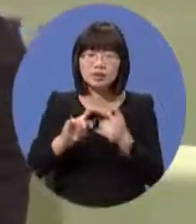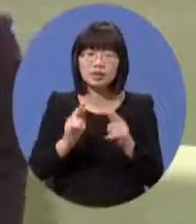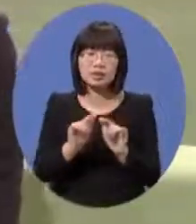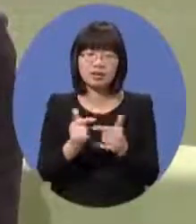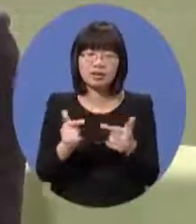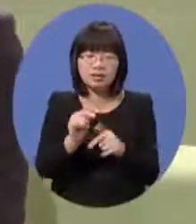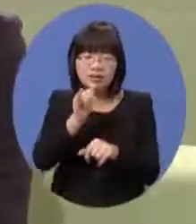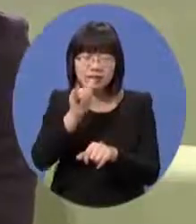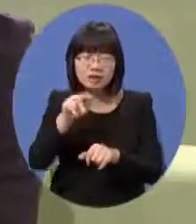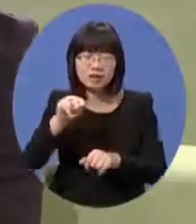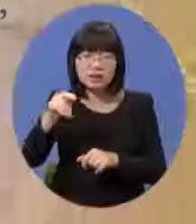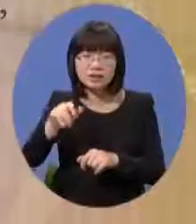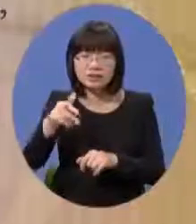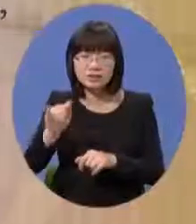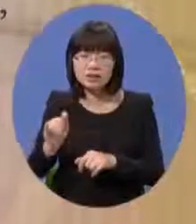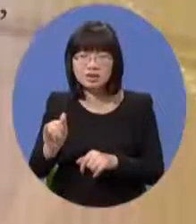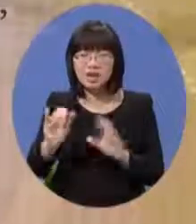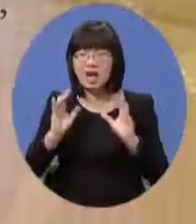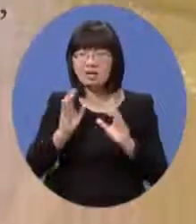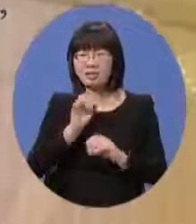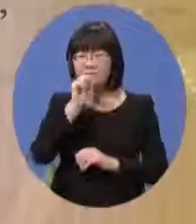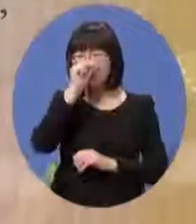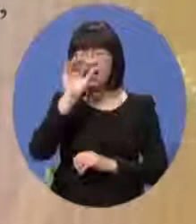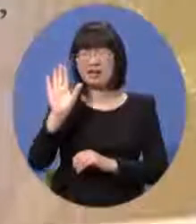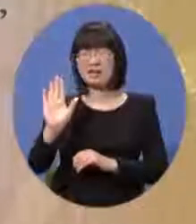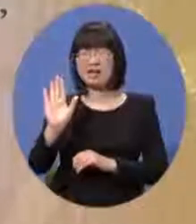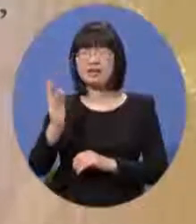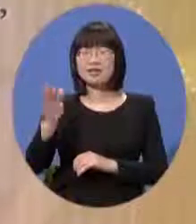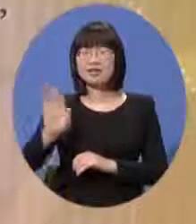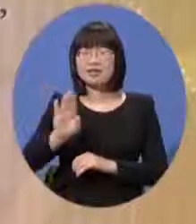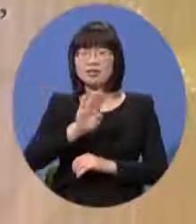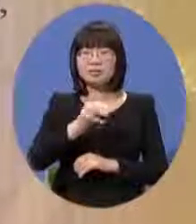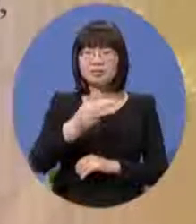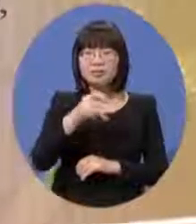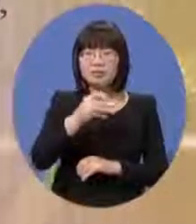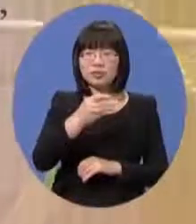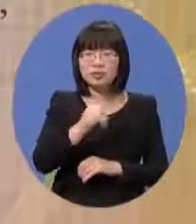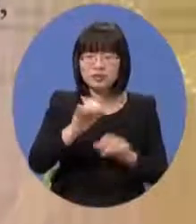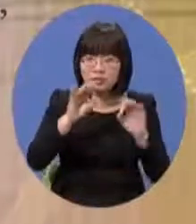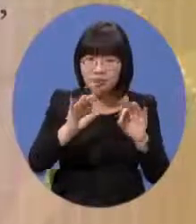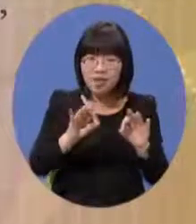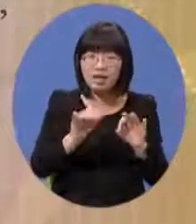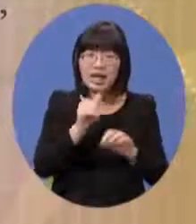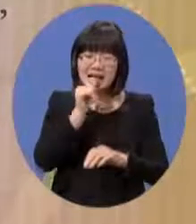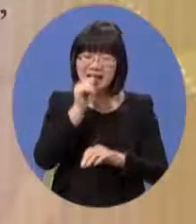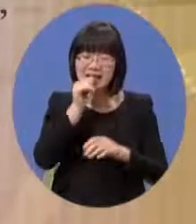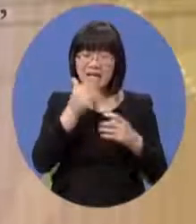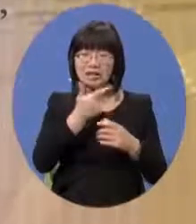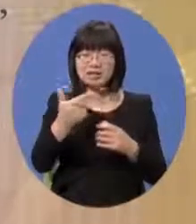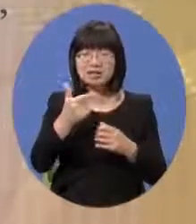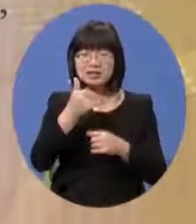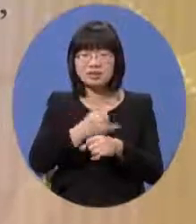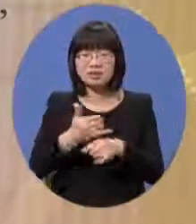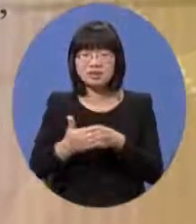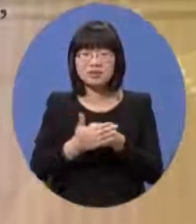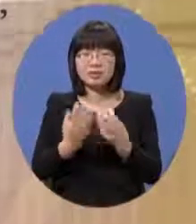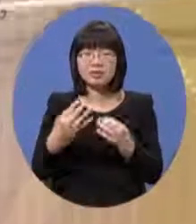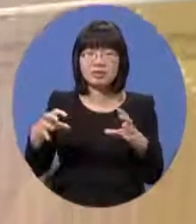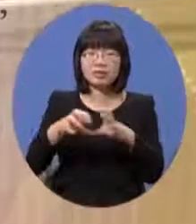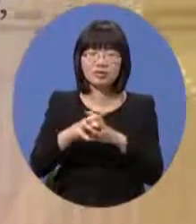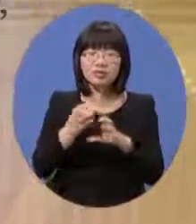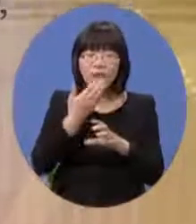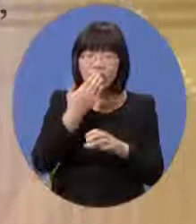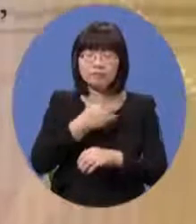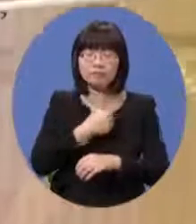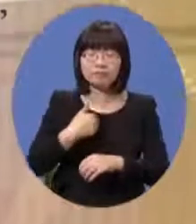야채들, 시금치 애들 별로 좋아하지 않죠. 아우, 안 먹어요. 시금치와 브로콜리에는 철분이 상당히 많습니다. 그래서 굉장히 좀 많이 섞어서 먹이시면 좋을